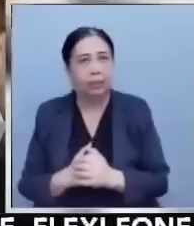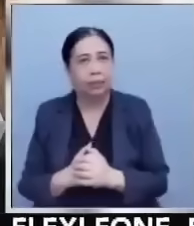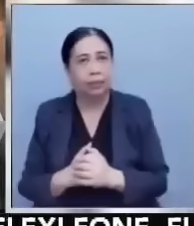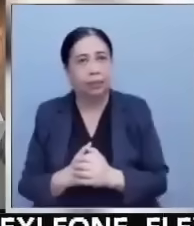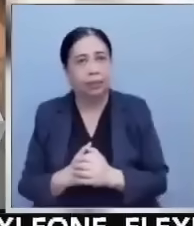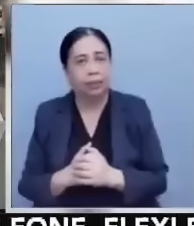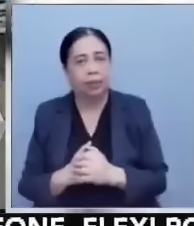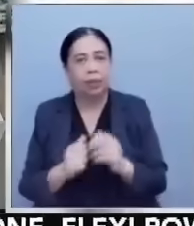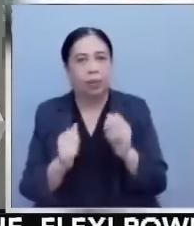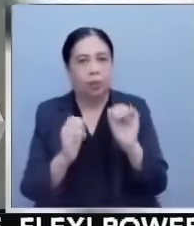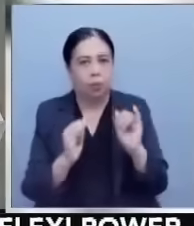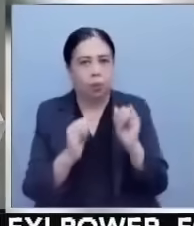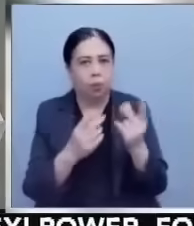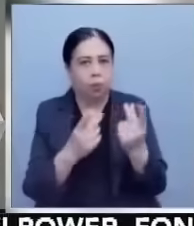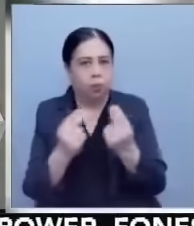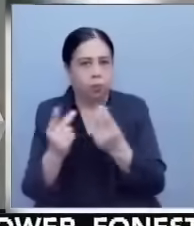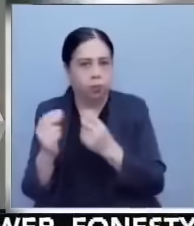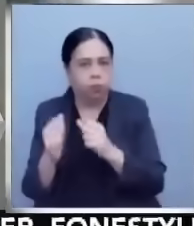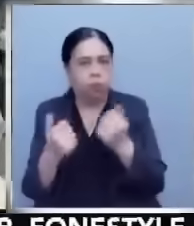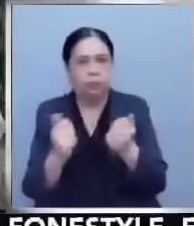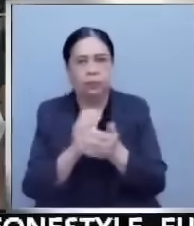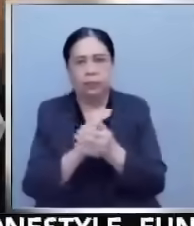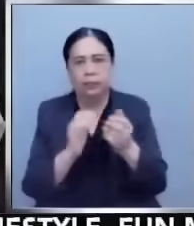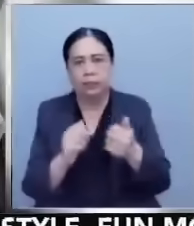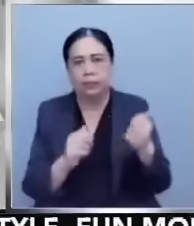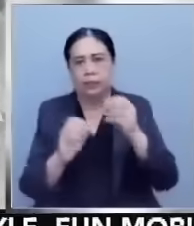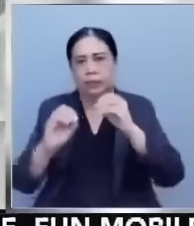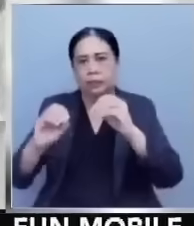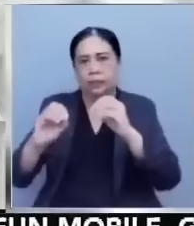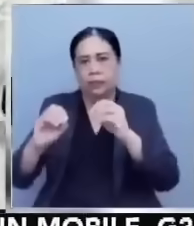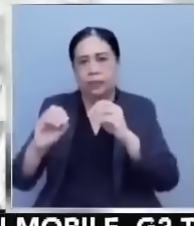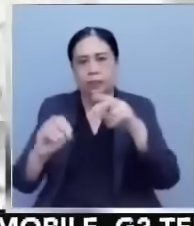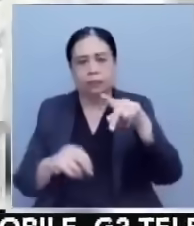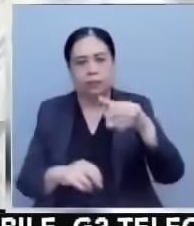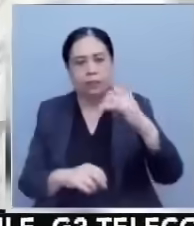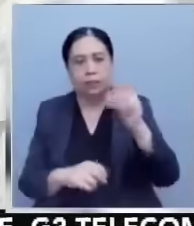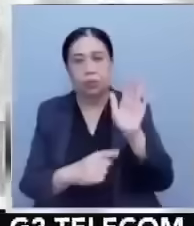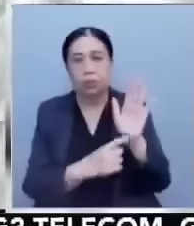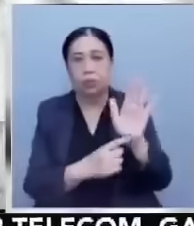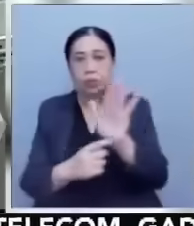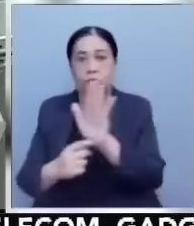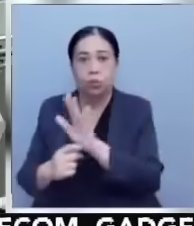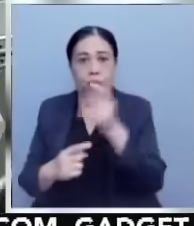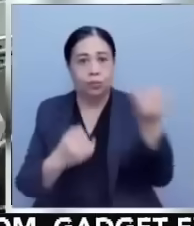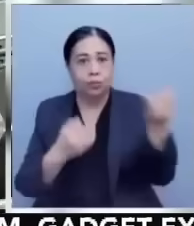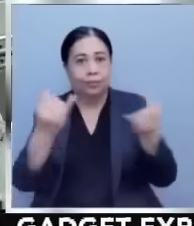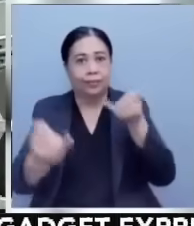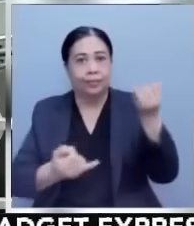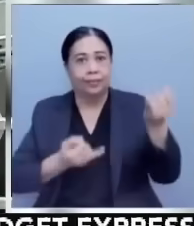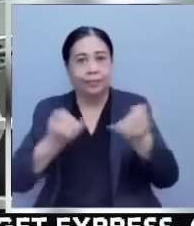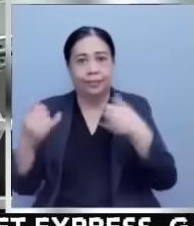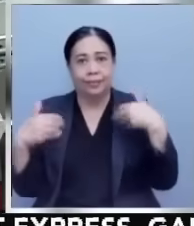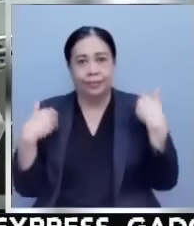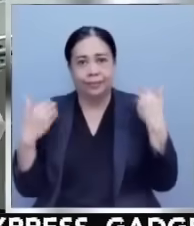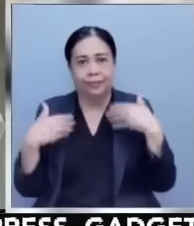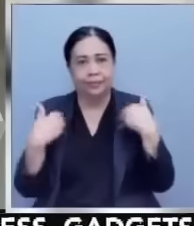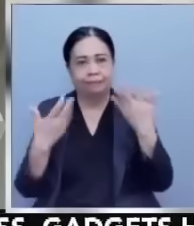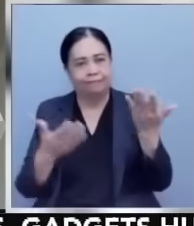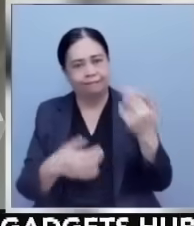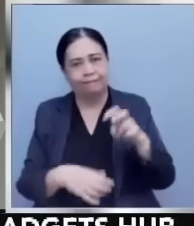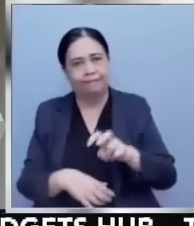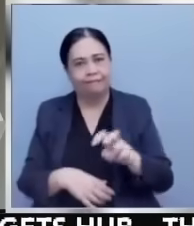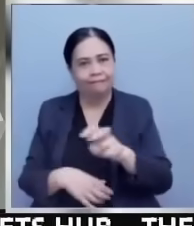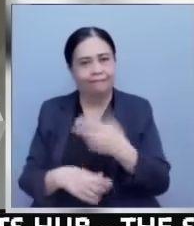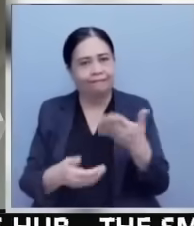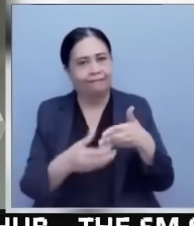Kasama ang mga ito sa mga kakayahan ng Philippine Coast Guard na ipinakita nila sa mga inimbitahang bata. Ipinasyal din ang mga bisita sa loob